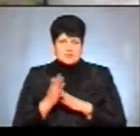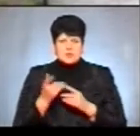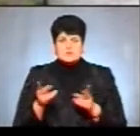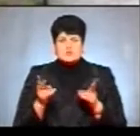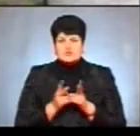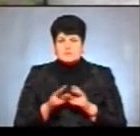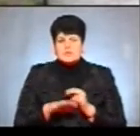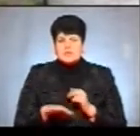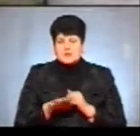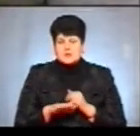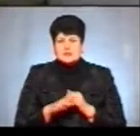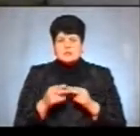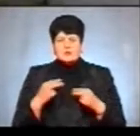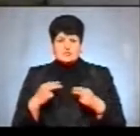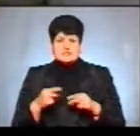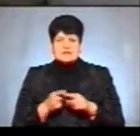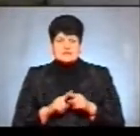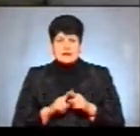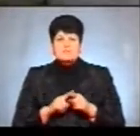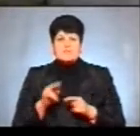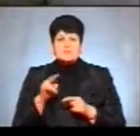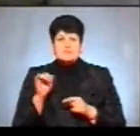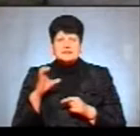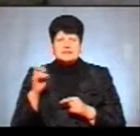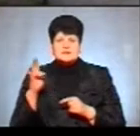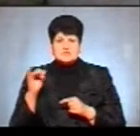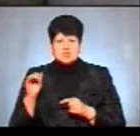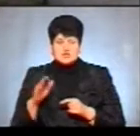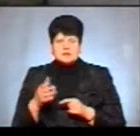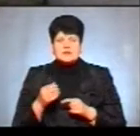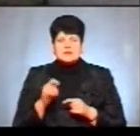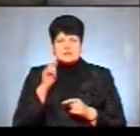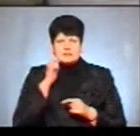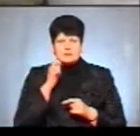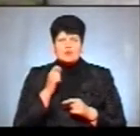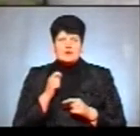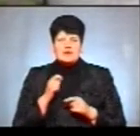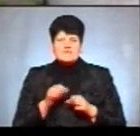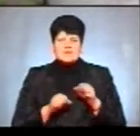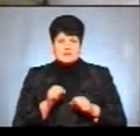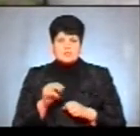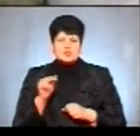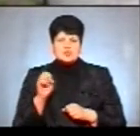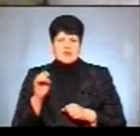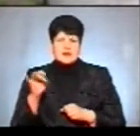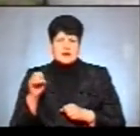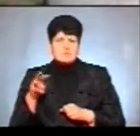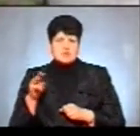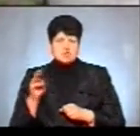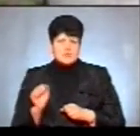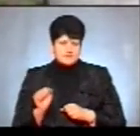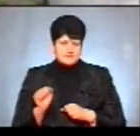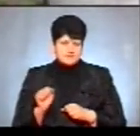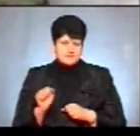ринку стихійному продаються. Це підсніжник білосніжний та цибуля ведмежа або черемша в народі називають.